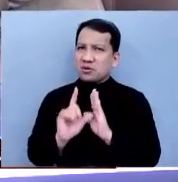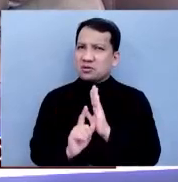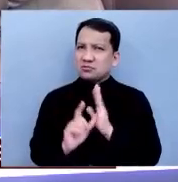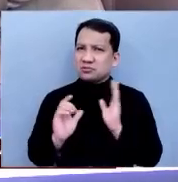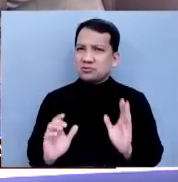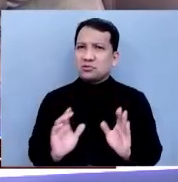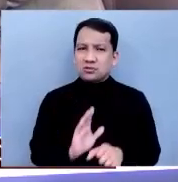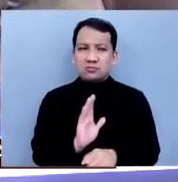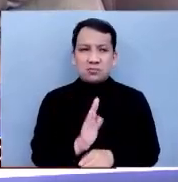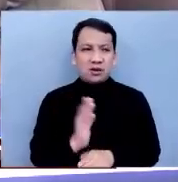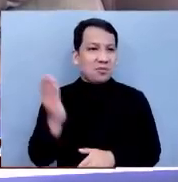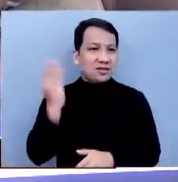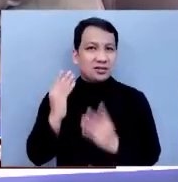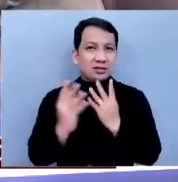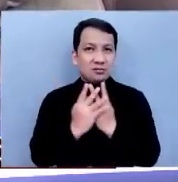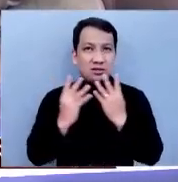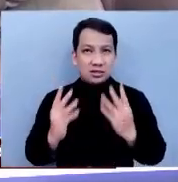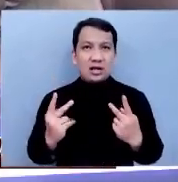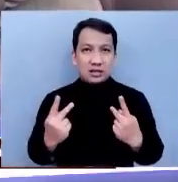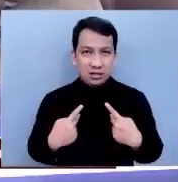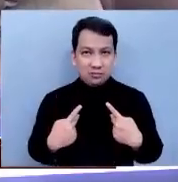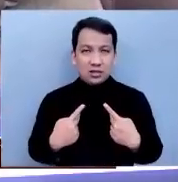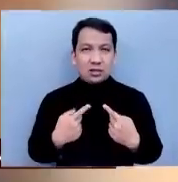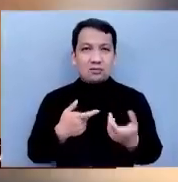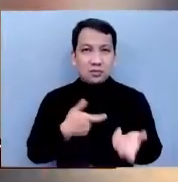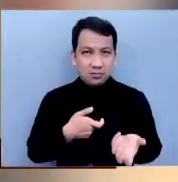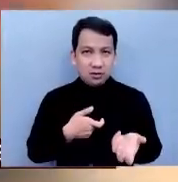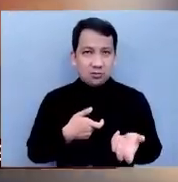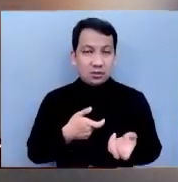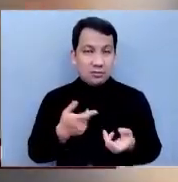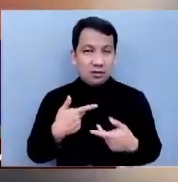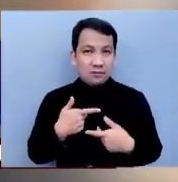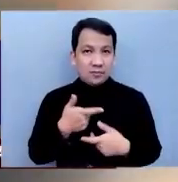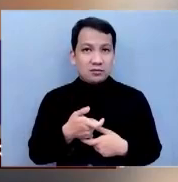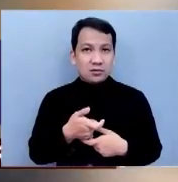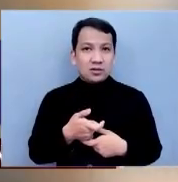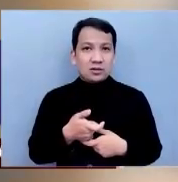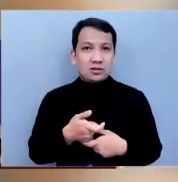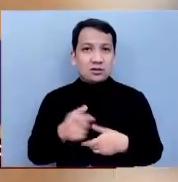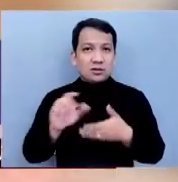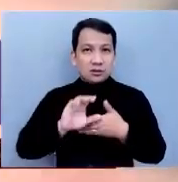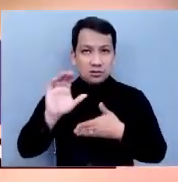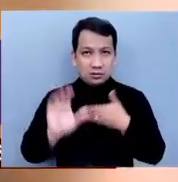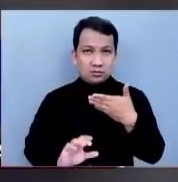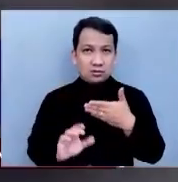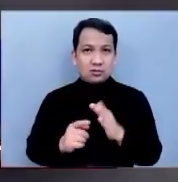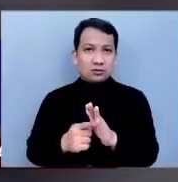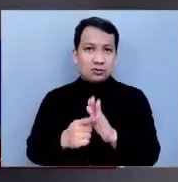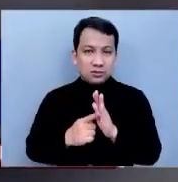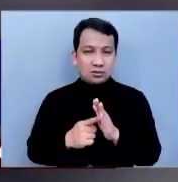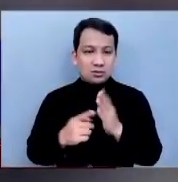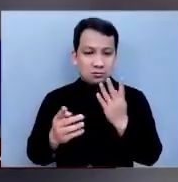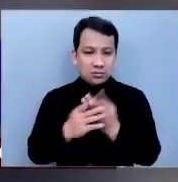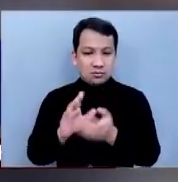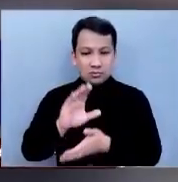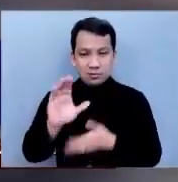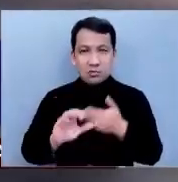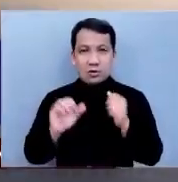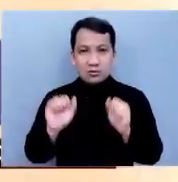mga ex-convict na magkaroon ng baril. Yun ang claim nila ha. Basta daw nakompleto ang kanyang sentensya, pwede